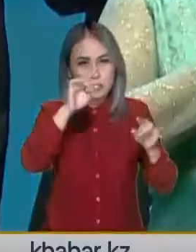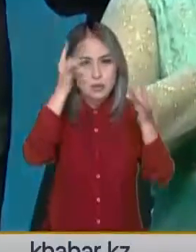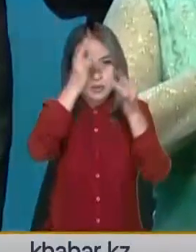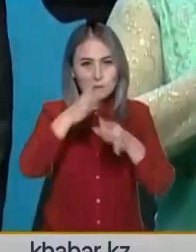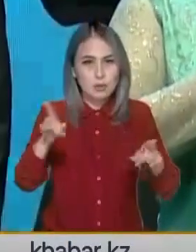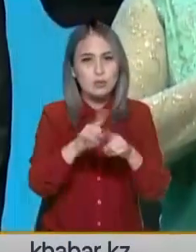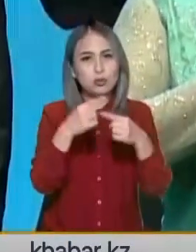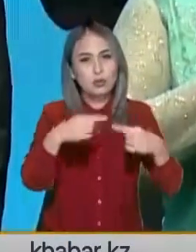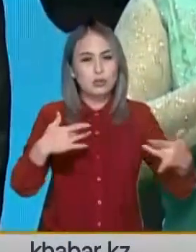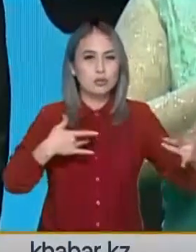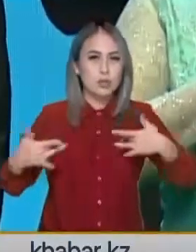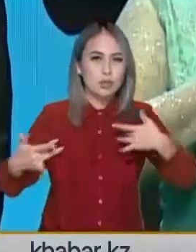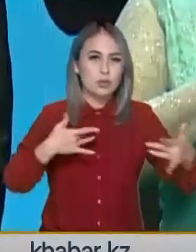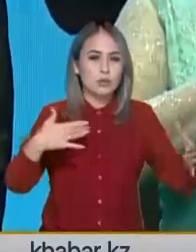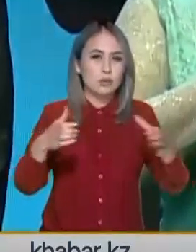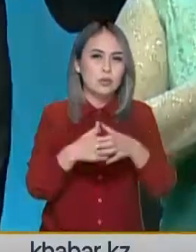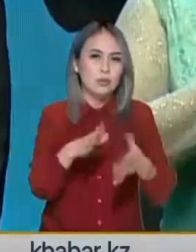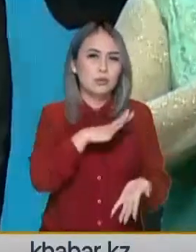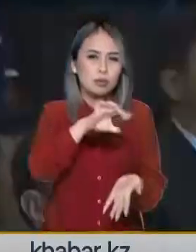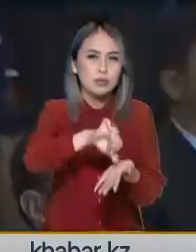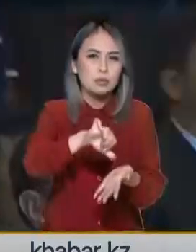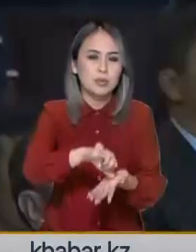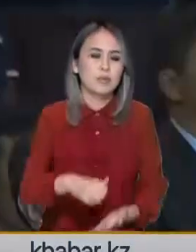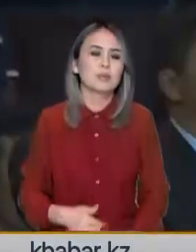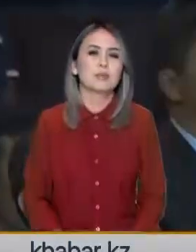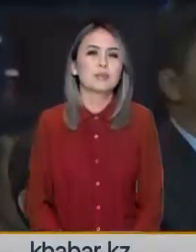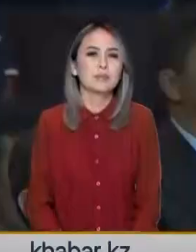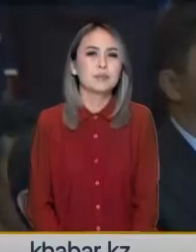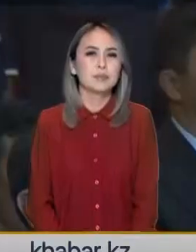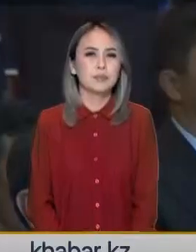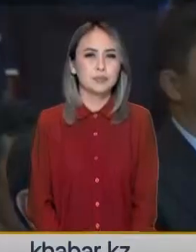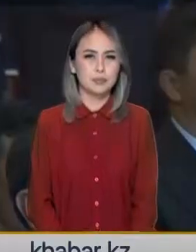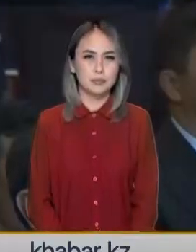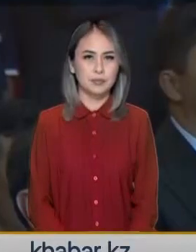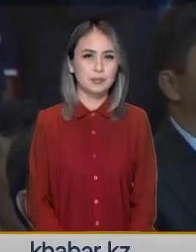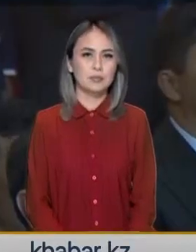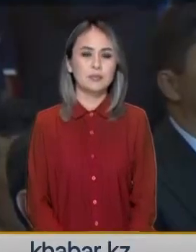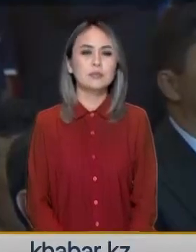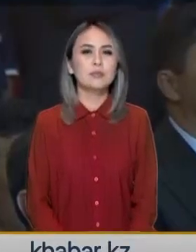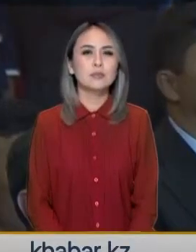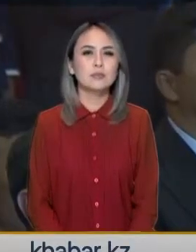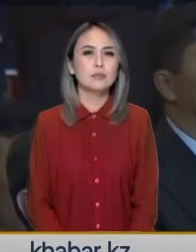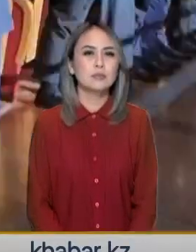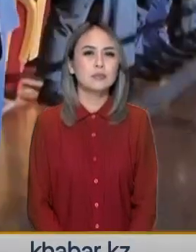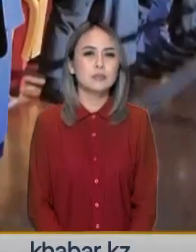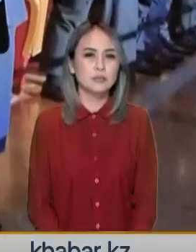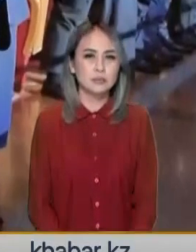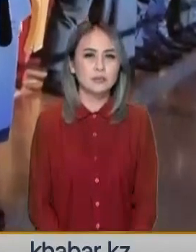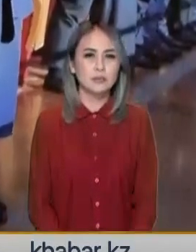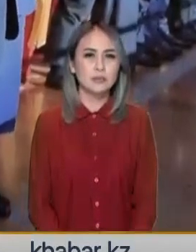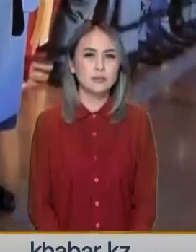мәдениет қайраткерлері мен түрлі шығармашылық ұжымдар өнер көрсетті.